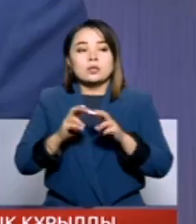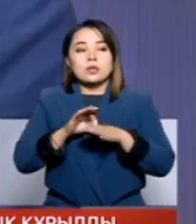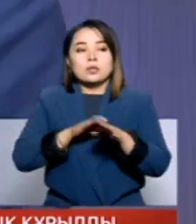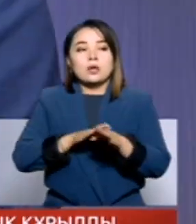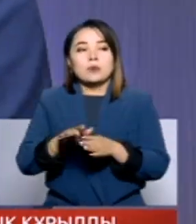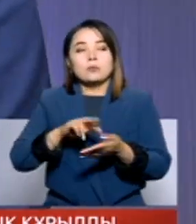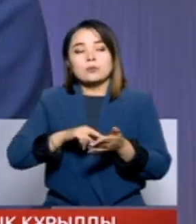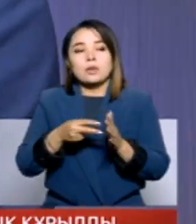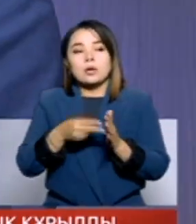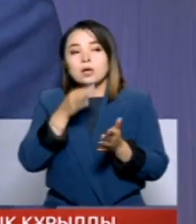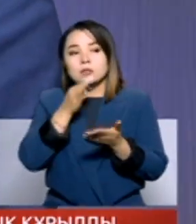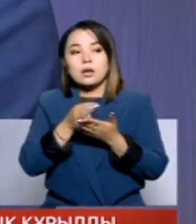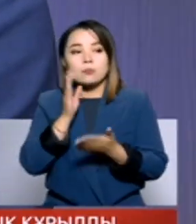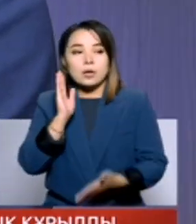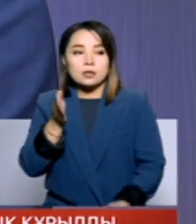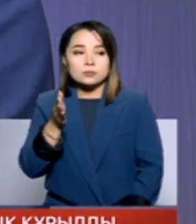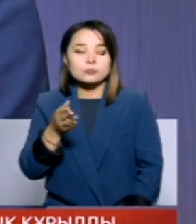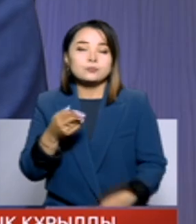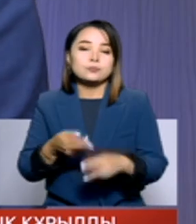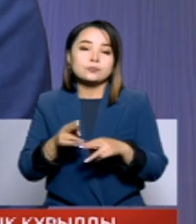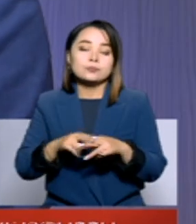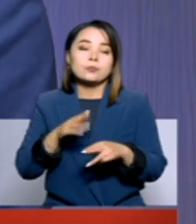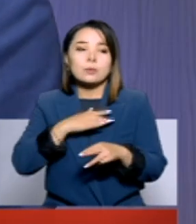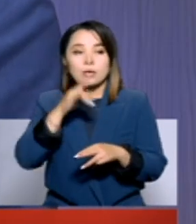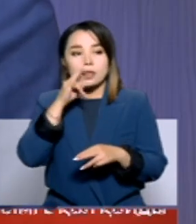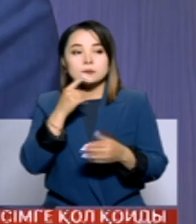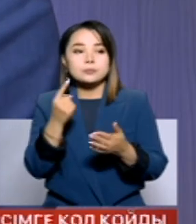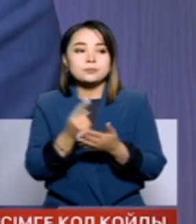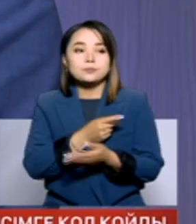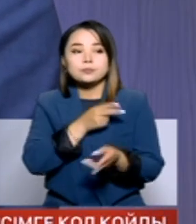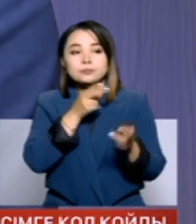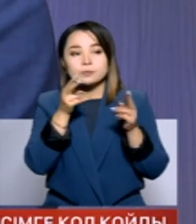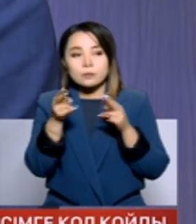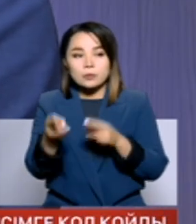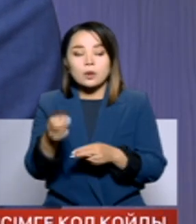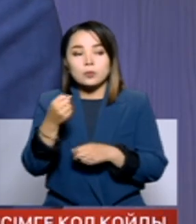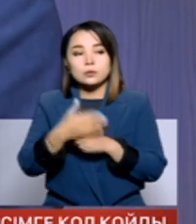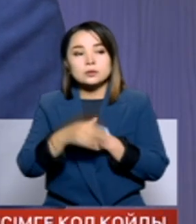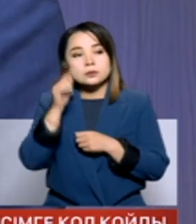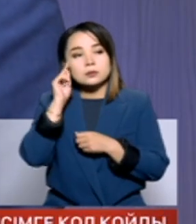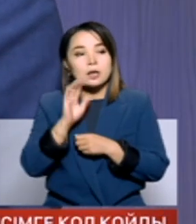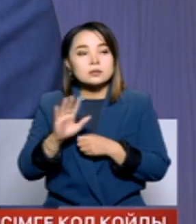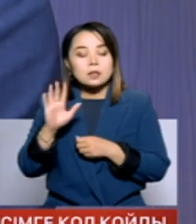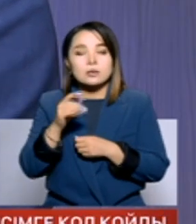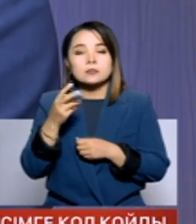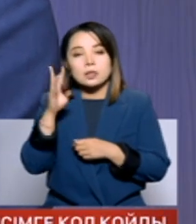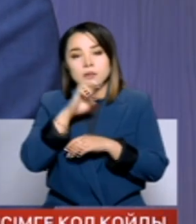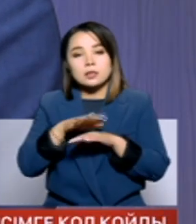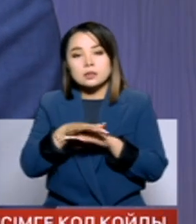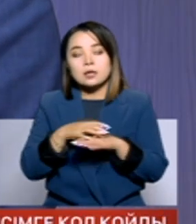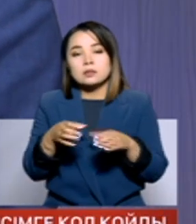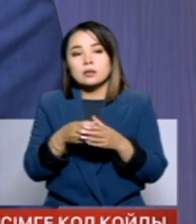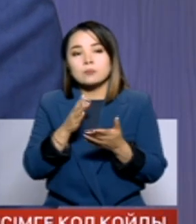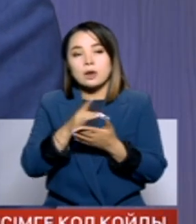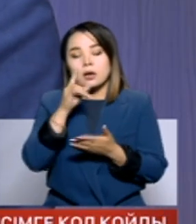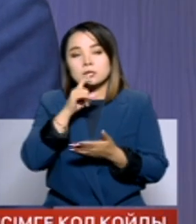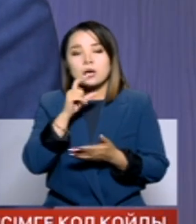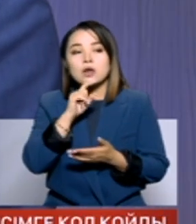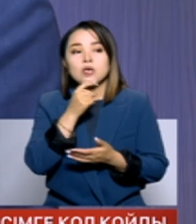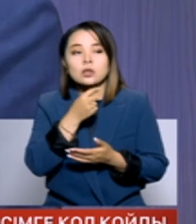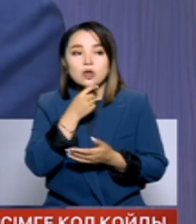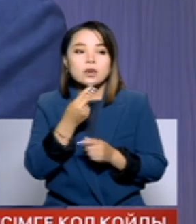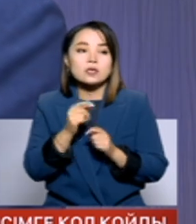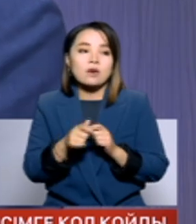көздейді. Бұл менің Қазақстанға алғашқы сапарым. Бұған дейін Орталық Азиядағы бірнеше елде болдым. Меніңше, Қазақстан экономикасы